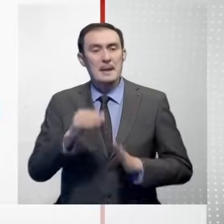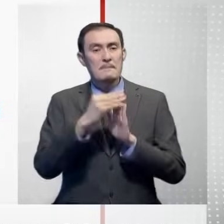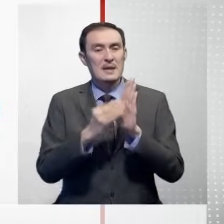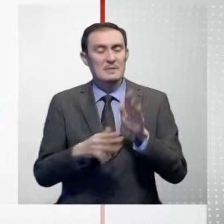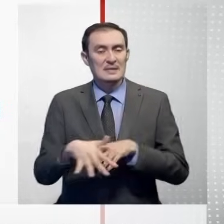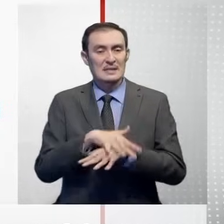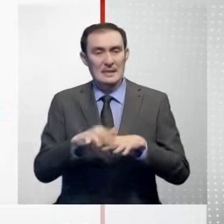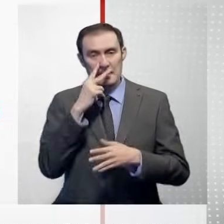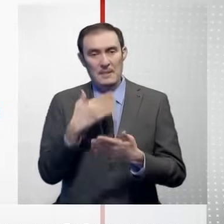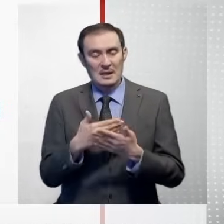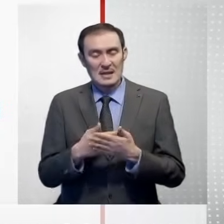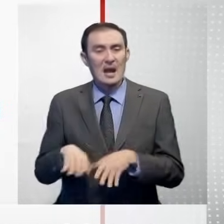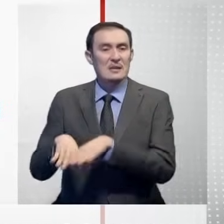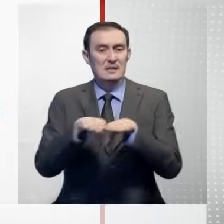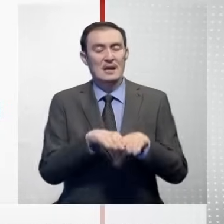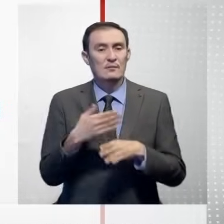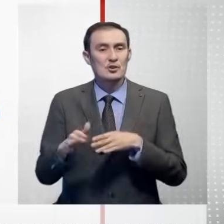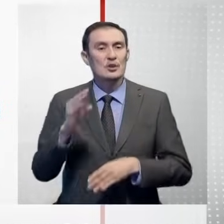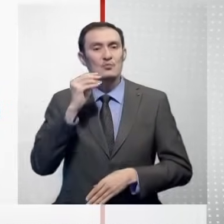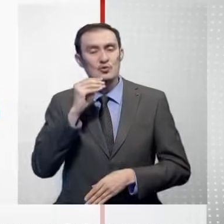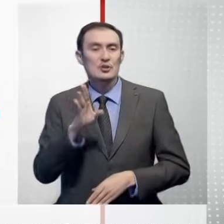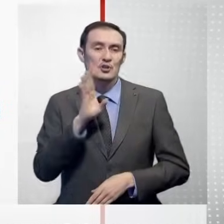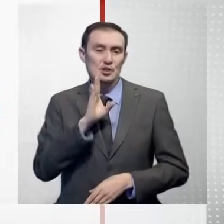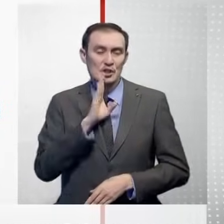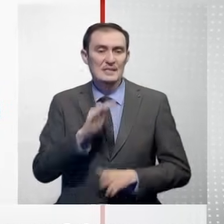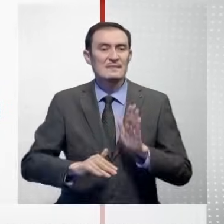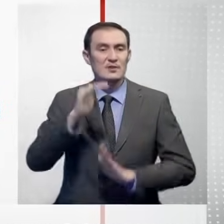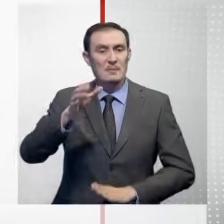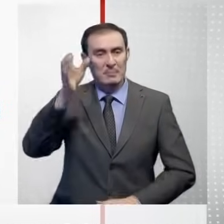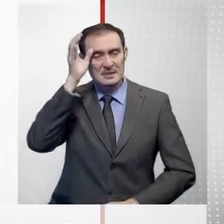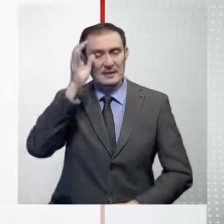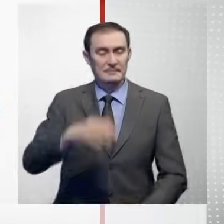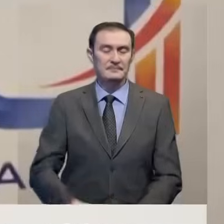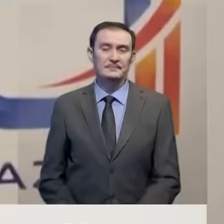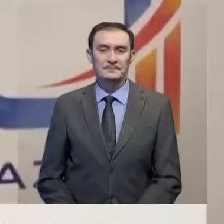также показали одинаковую долю мужчин и женщин с высшим образованием.